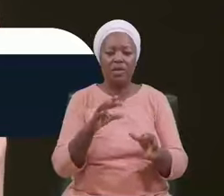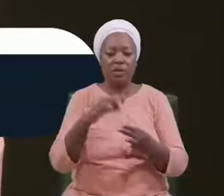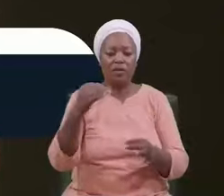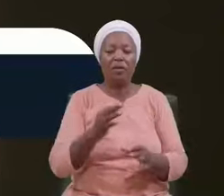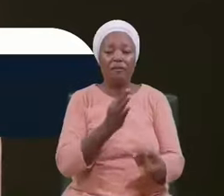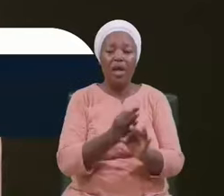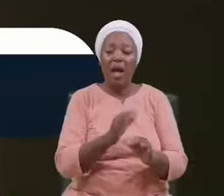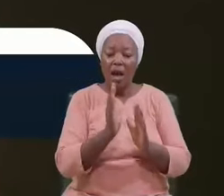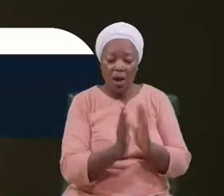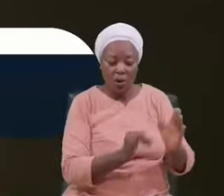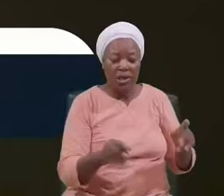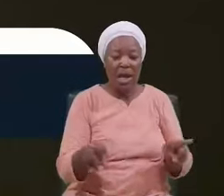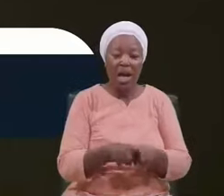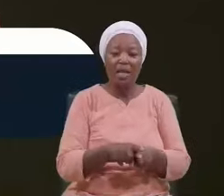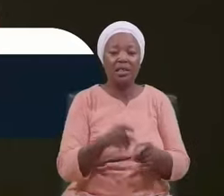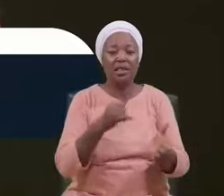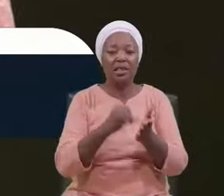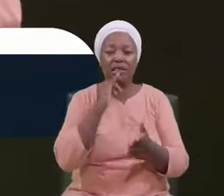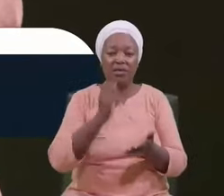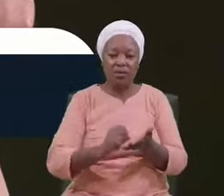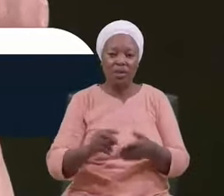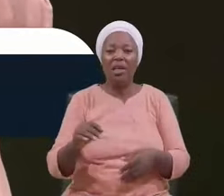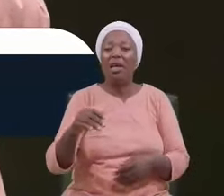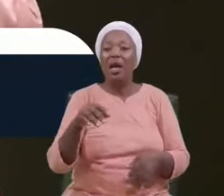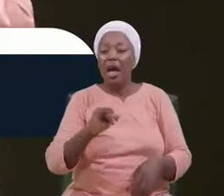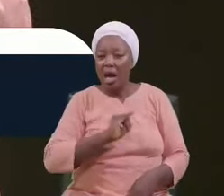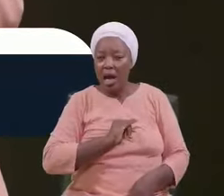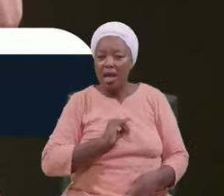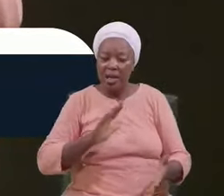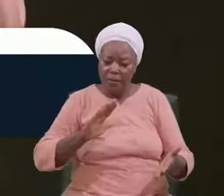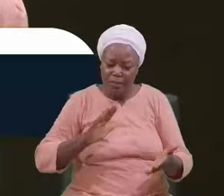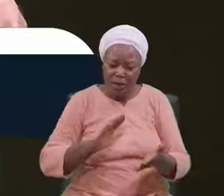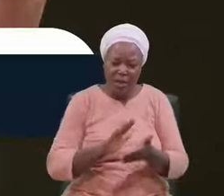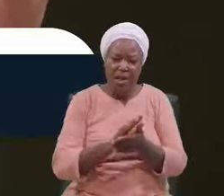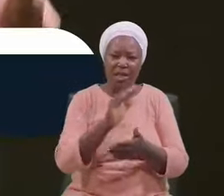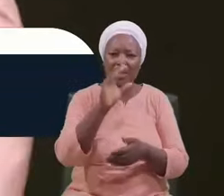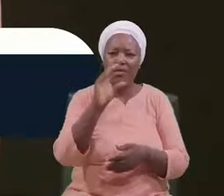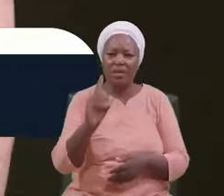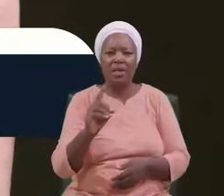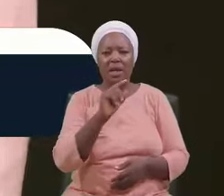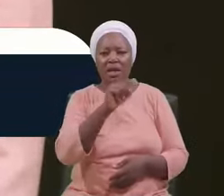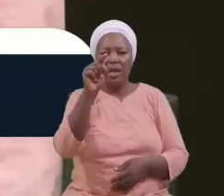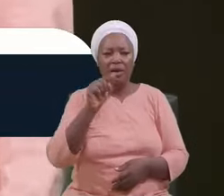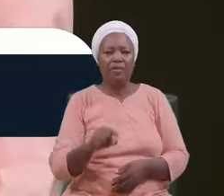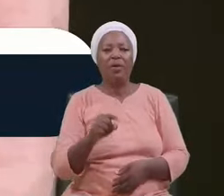dans cette parole de l'Écriture, j'ai cru. C'est pourquoi j'ai parlé.